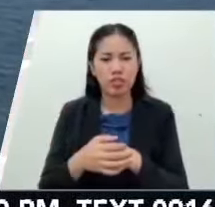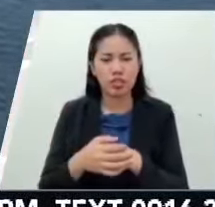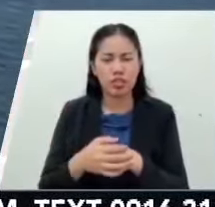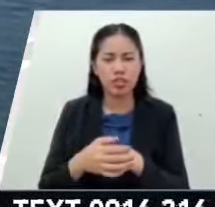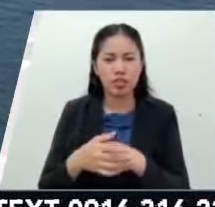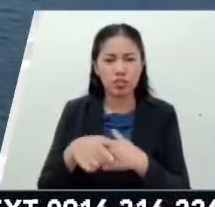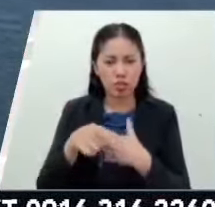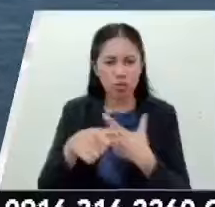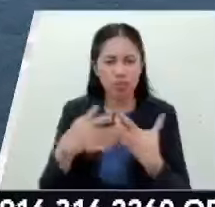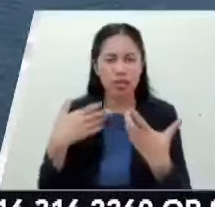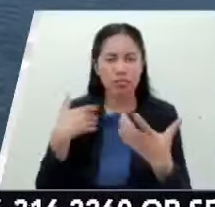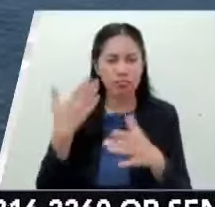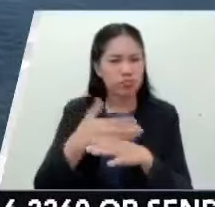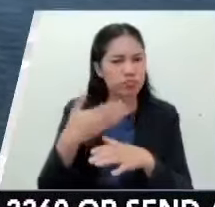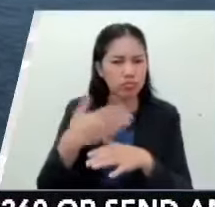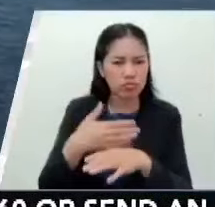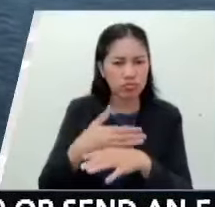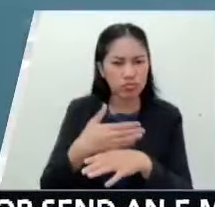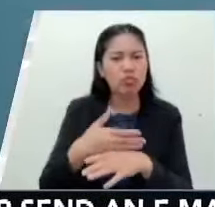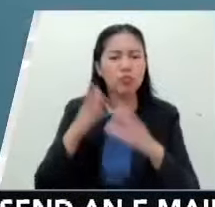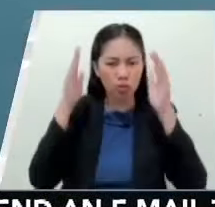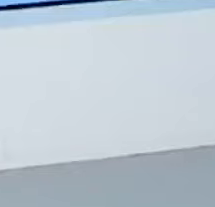Exclusive Economic Zone ng Pilipinas.